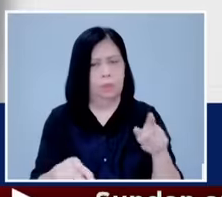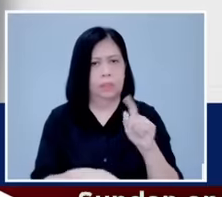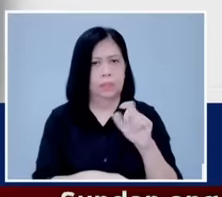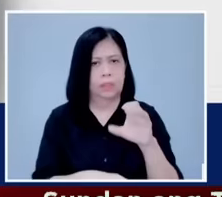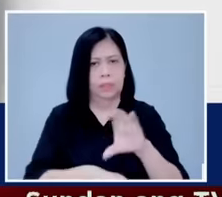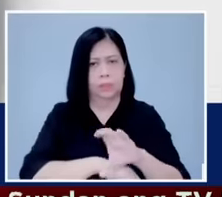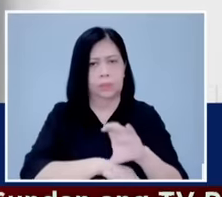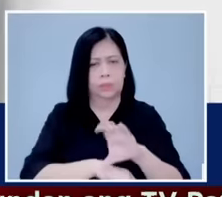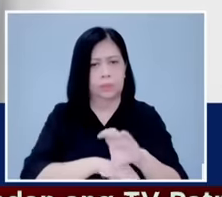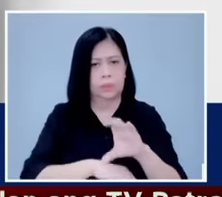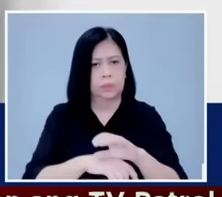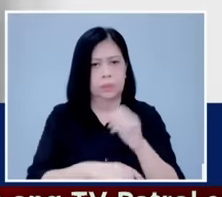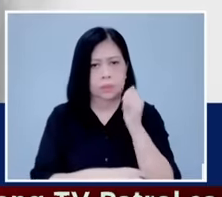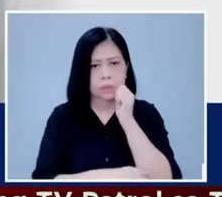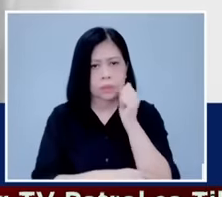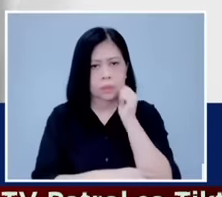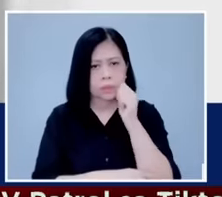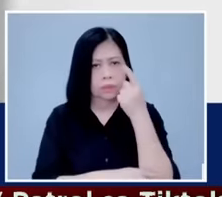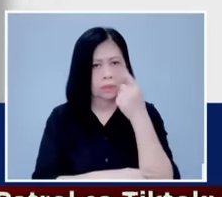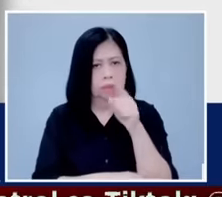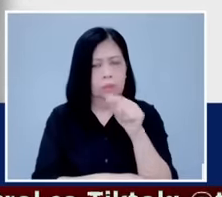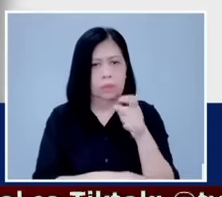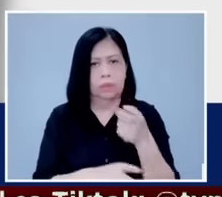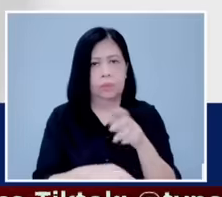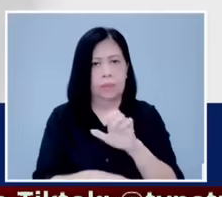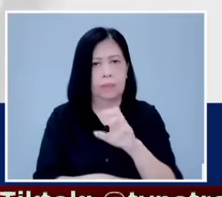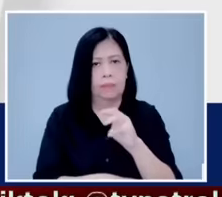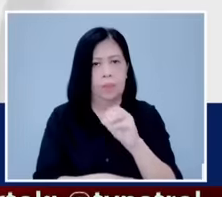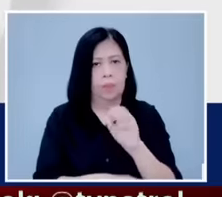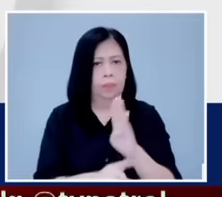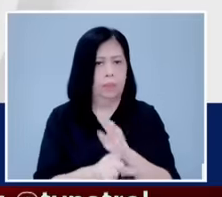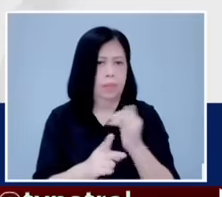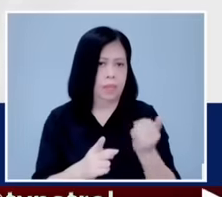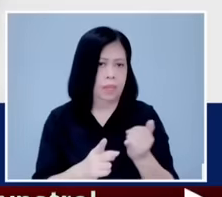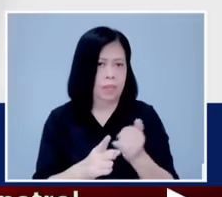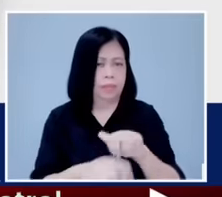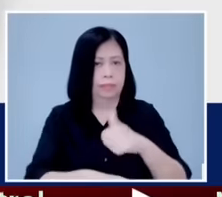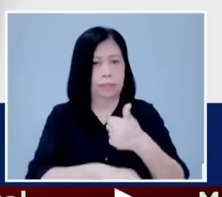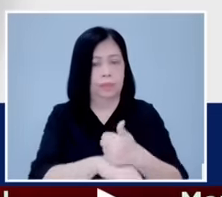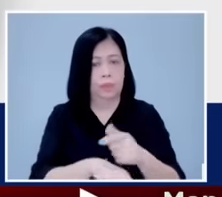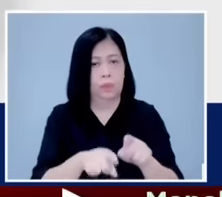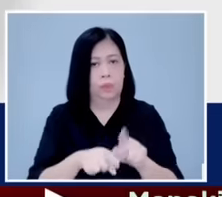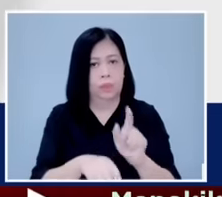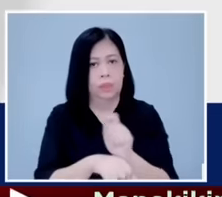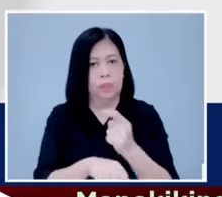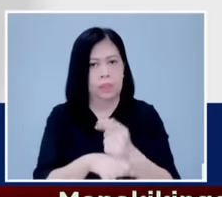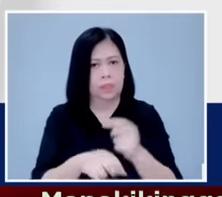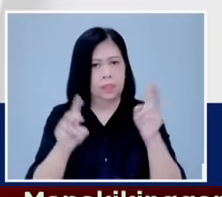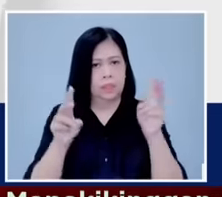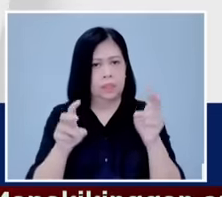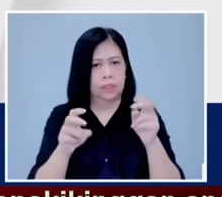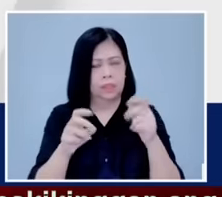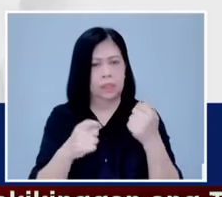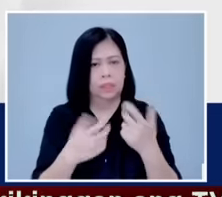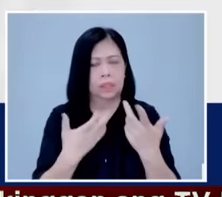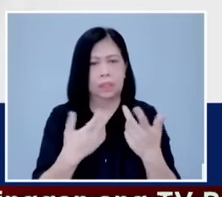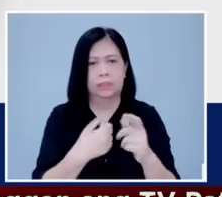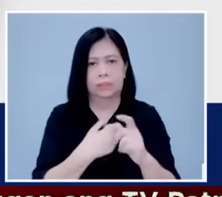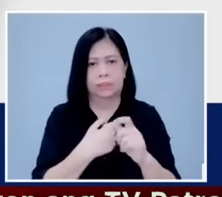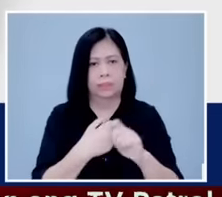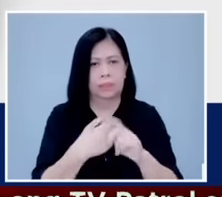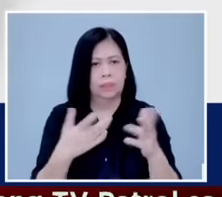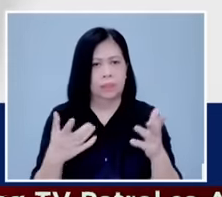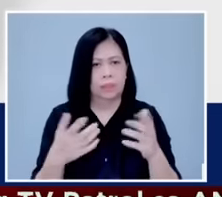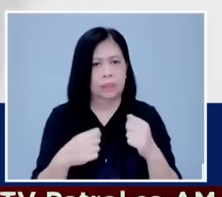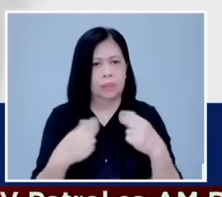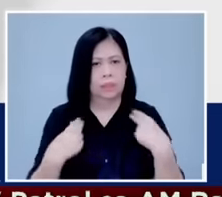teleconsultation hotline araw-araw para sa mga taga-Embo Barangay. Nagtalaga rin ang Taguig ng mga tinatawag na catchment center o yung mga